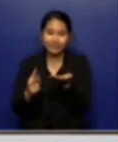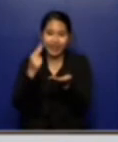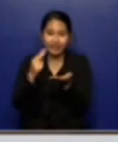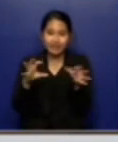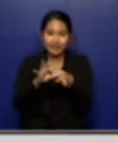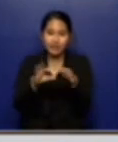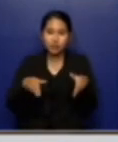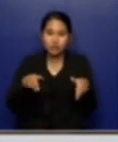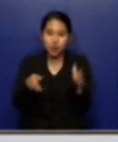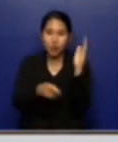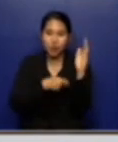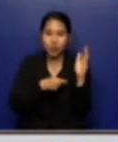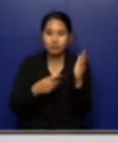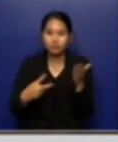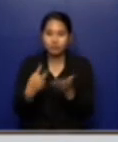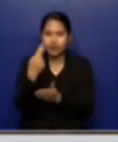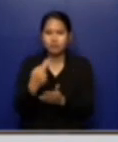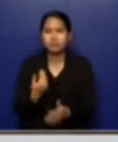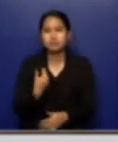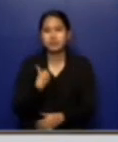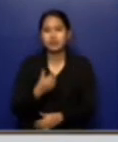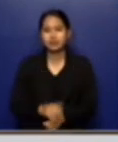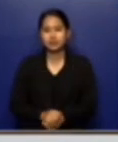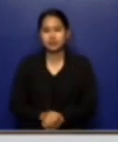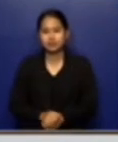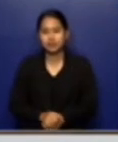แอดฟันอนุเขาตัด